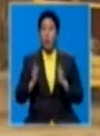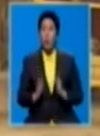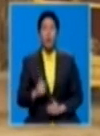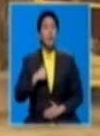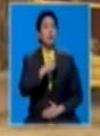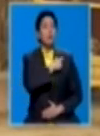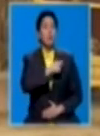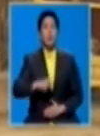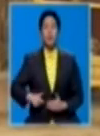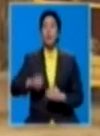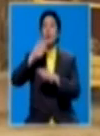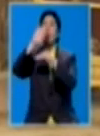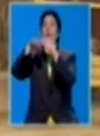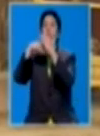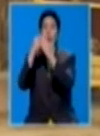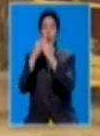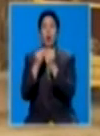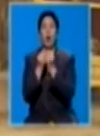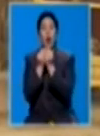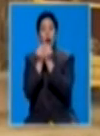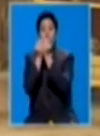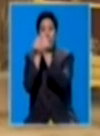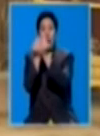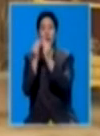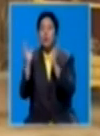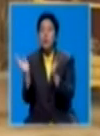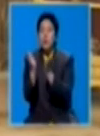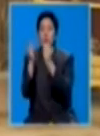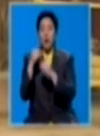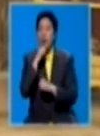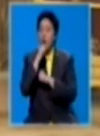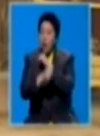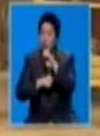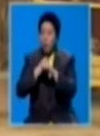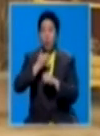บรมวงศานุวงศ์ทุกพระองค์จงทรงพระเจริญมีพระชนมายุ